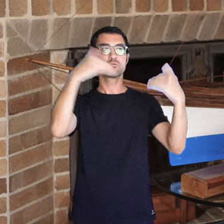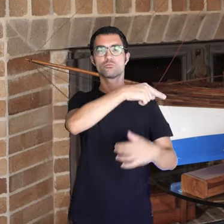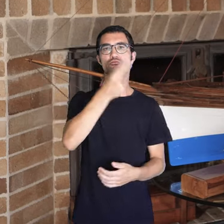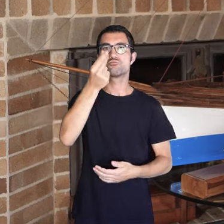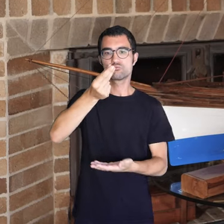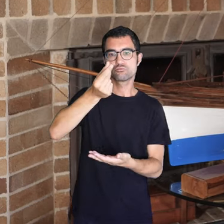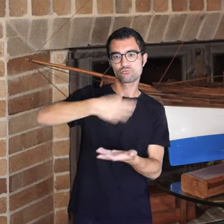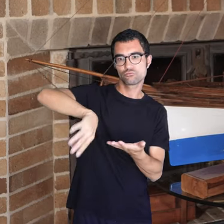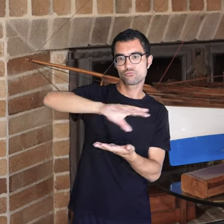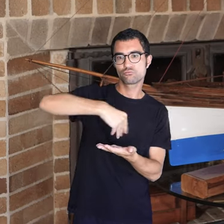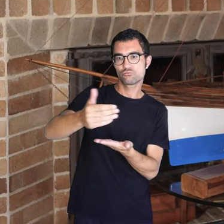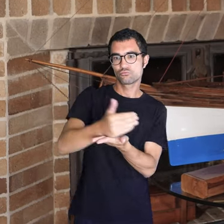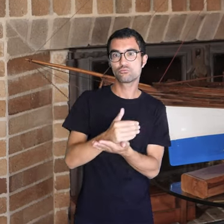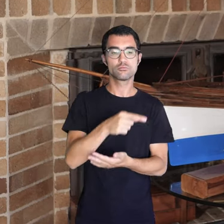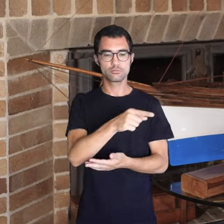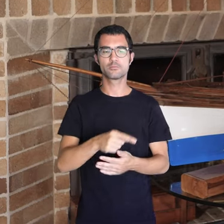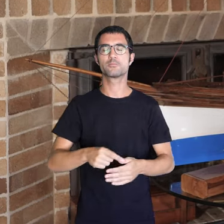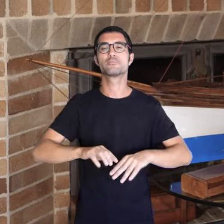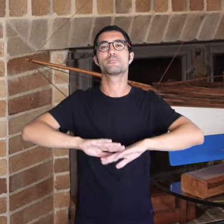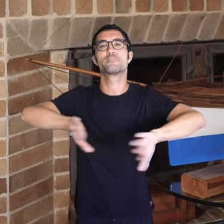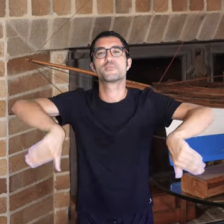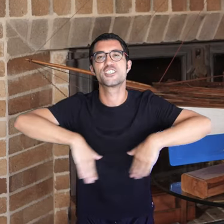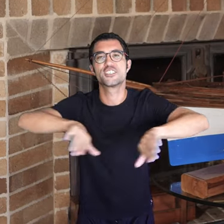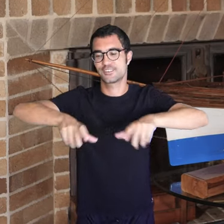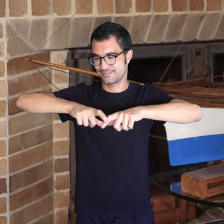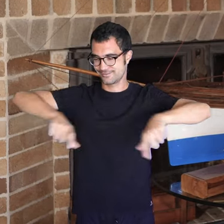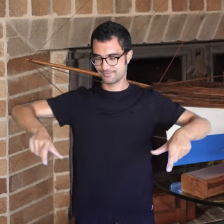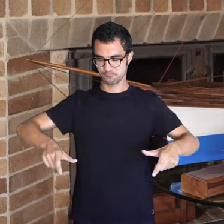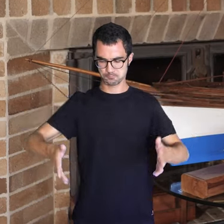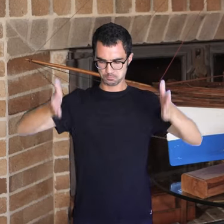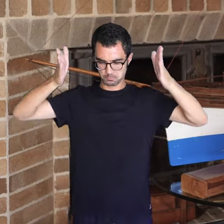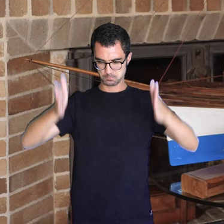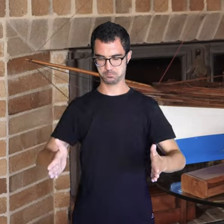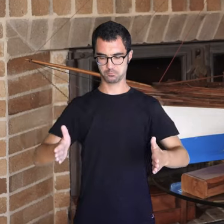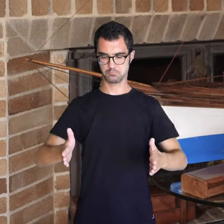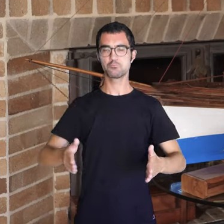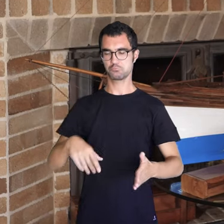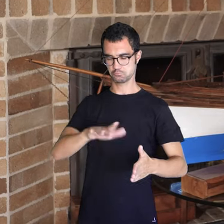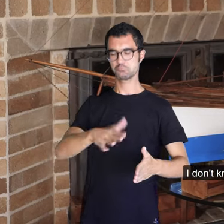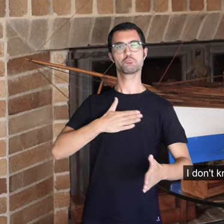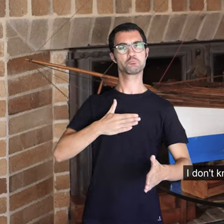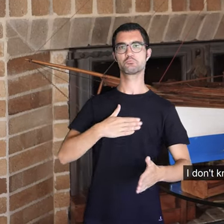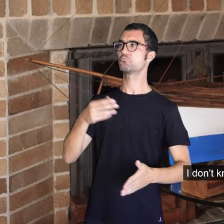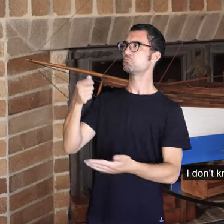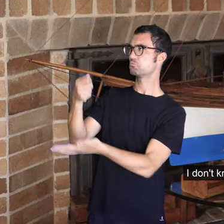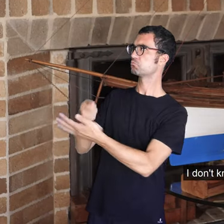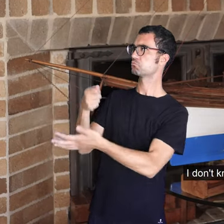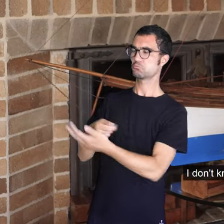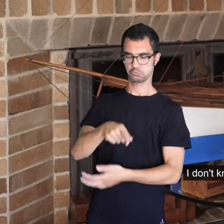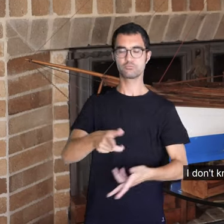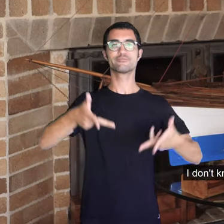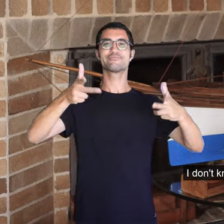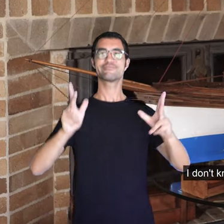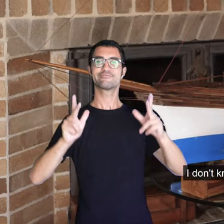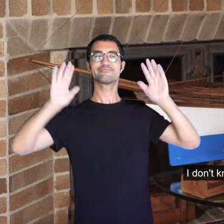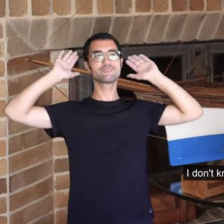que tenia un tros de platja ja com en concessió o no sé de la manera que ho tenien, però ja tenia cadires